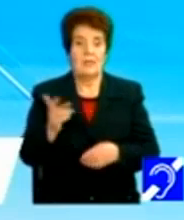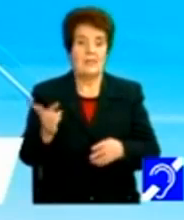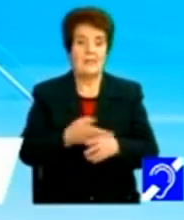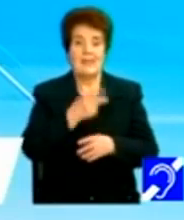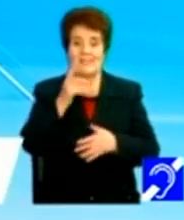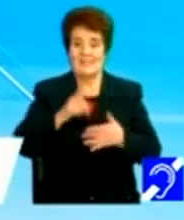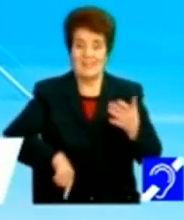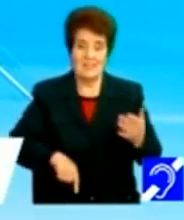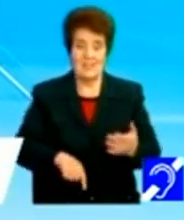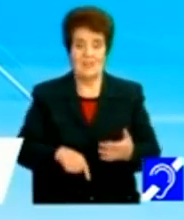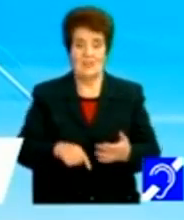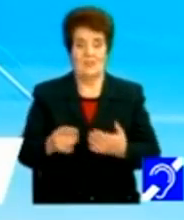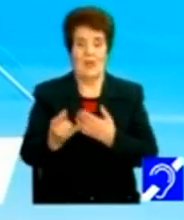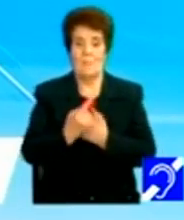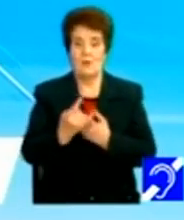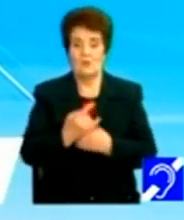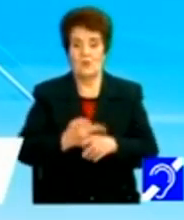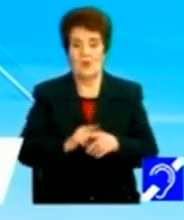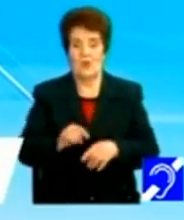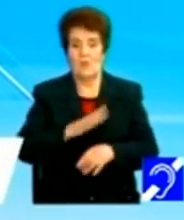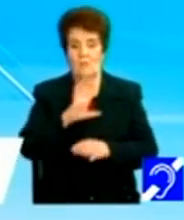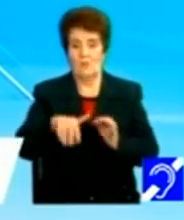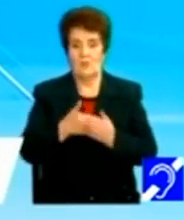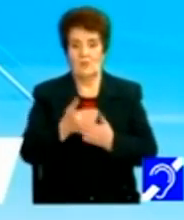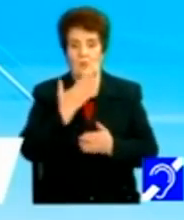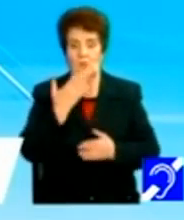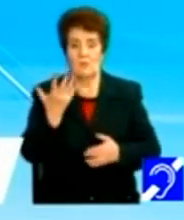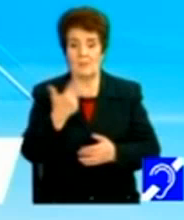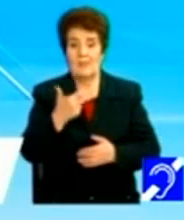într-o dezamăgire după tot ceea ce am avut în clasa politică în ultimii